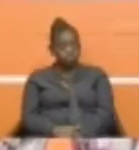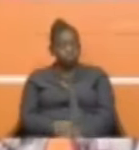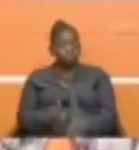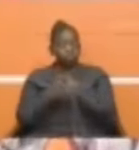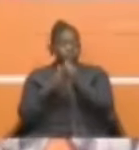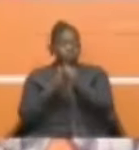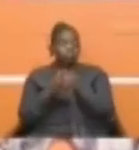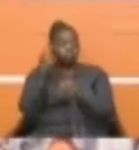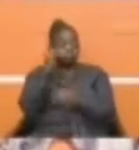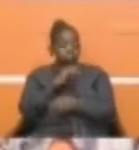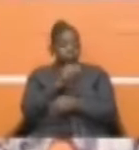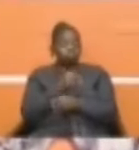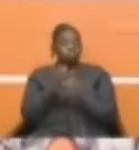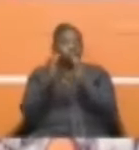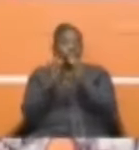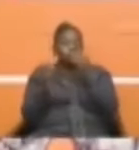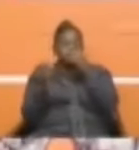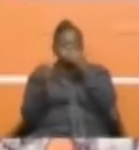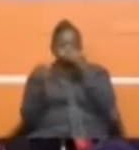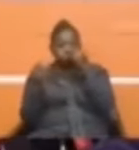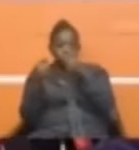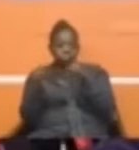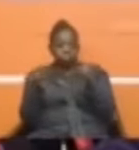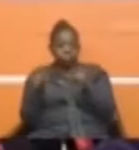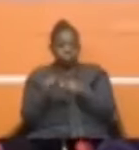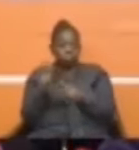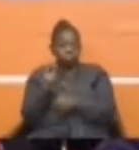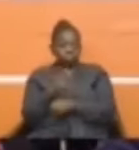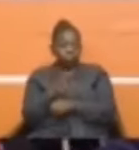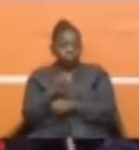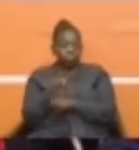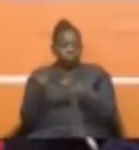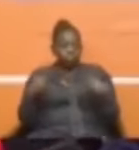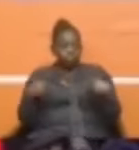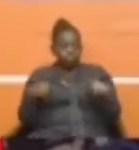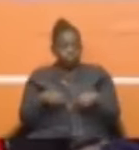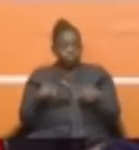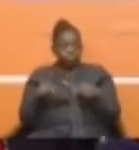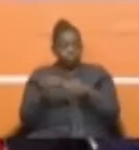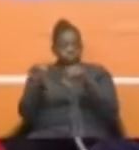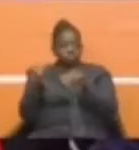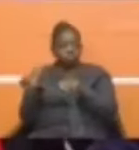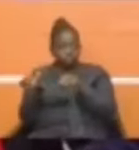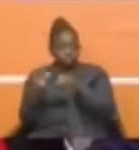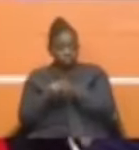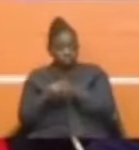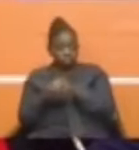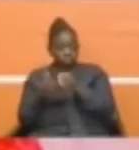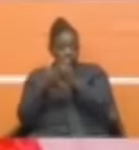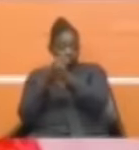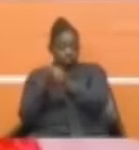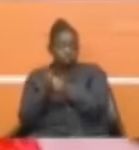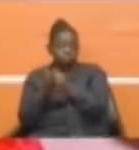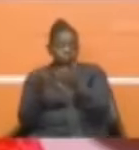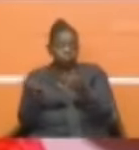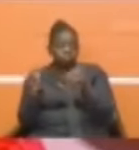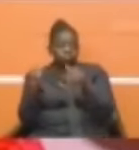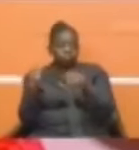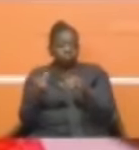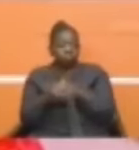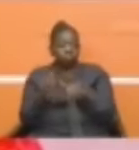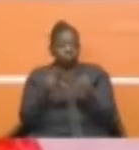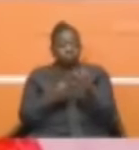Abakulembeze babakyala ku mitendera egy'enjawulo okubadde bakansala, bameya n'ababaka ba parliament nga bakulembeddwa omubaka omukyala